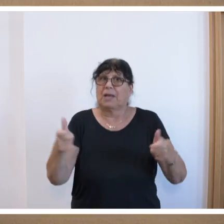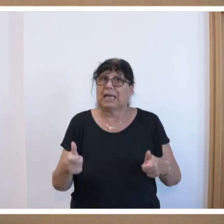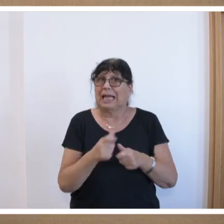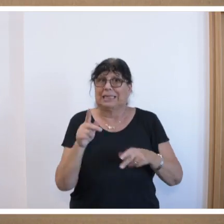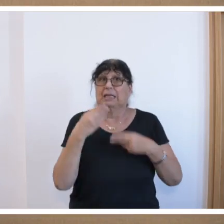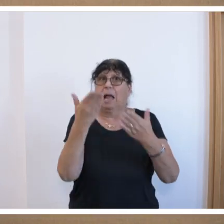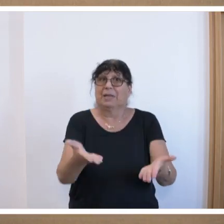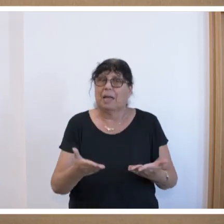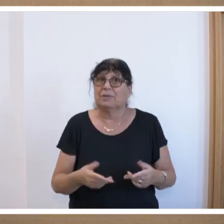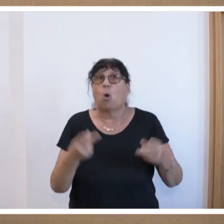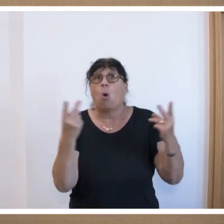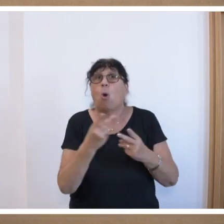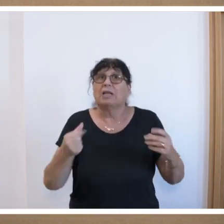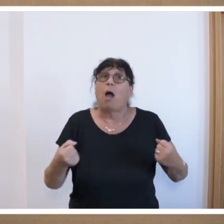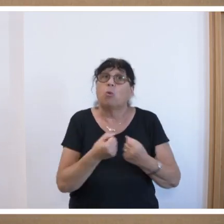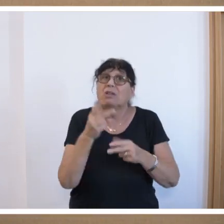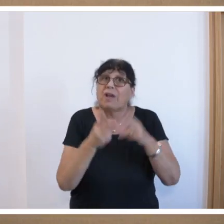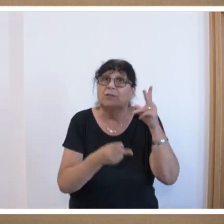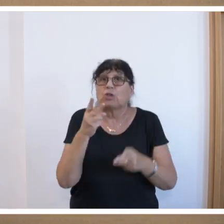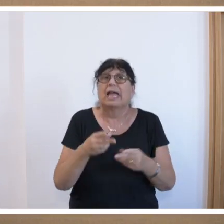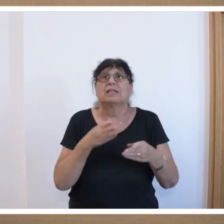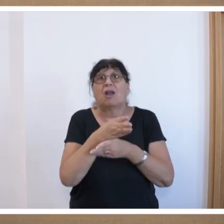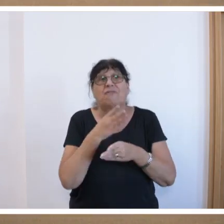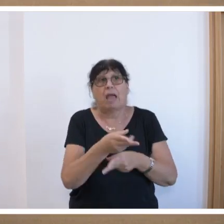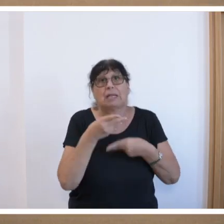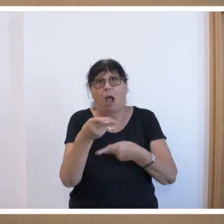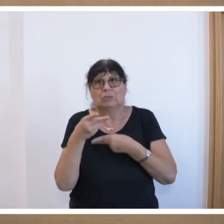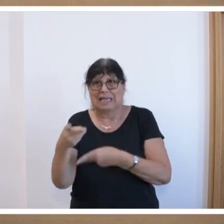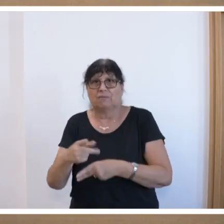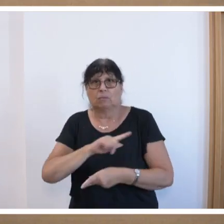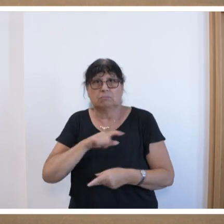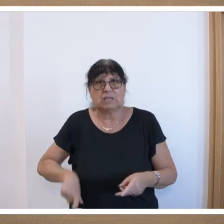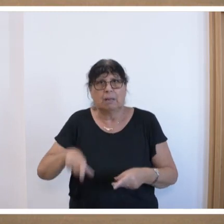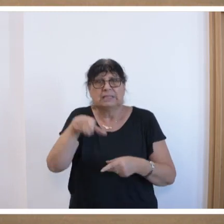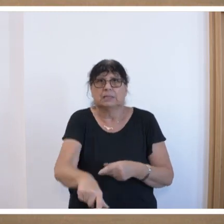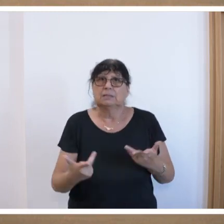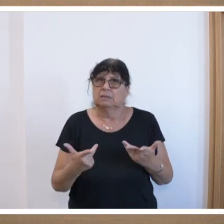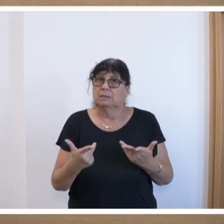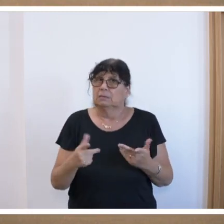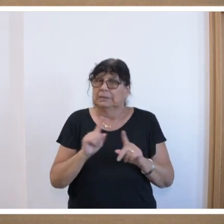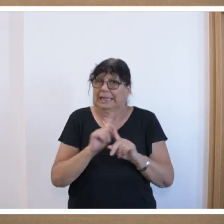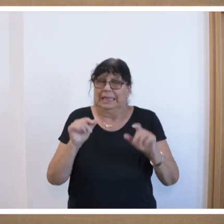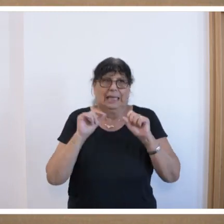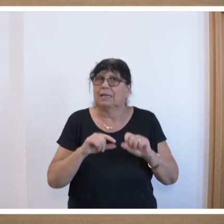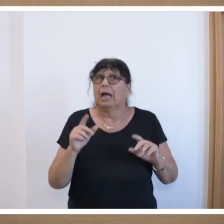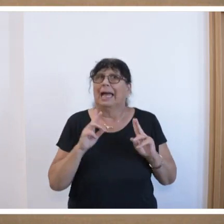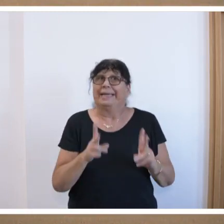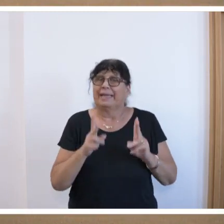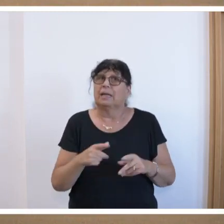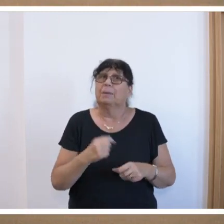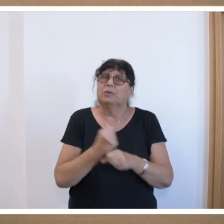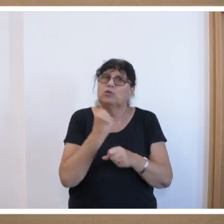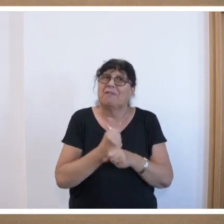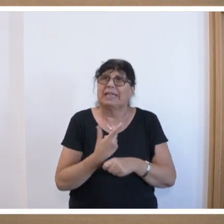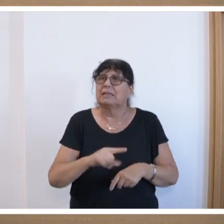abgeben, oder Unfallschäden während der Auslieferung komplett selbst tragen müssen. Es kann nicht sein, dass die Beschäftigten zum Teil in